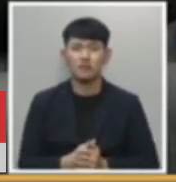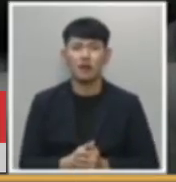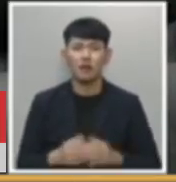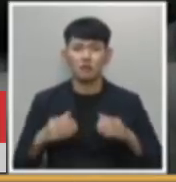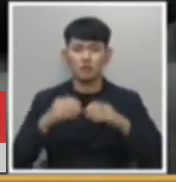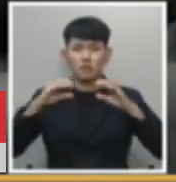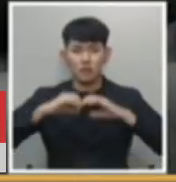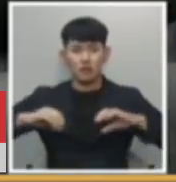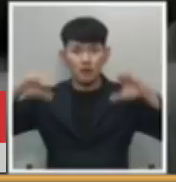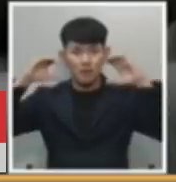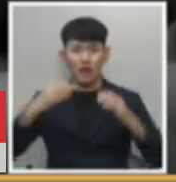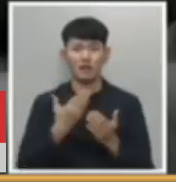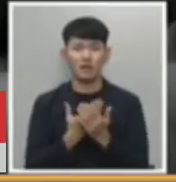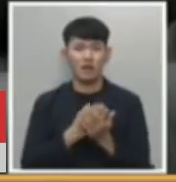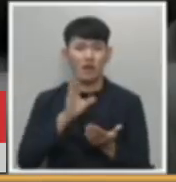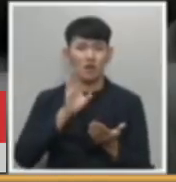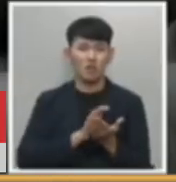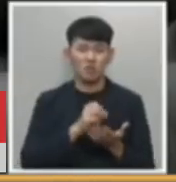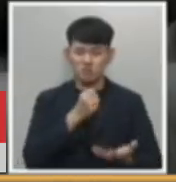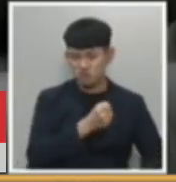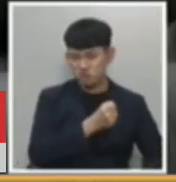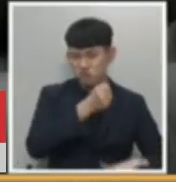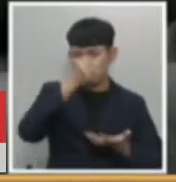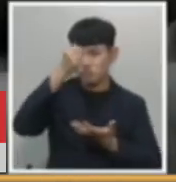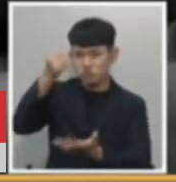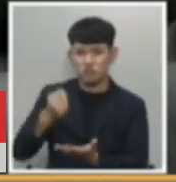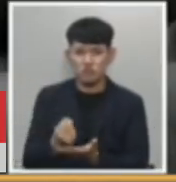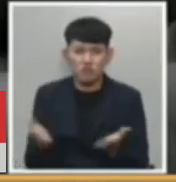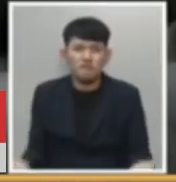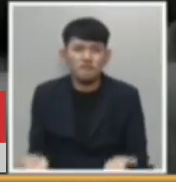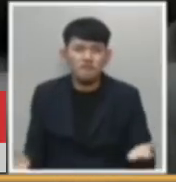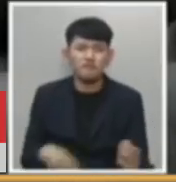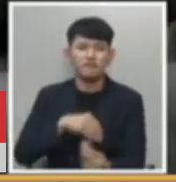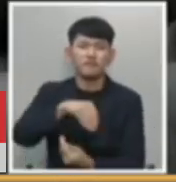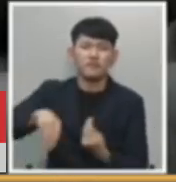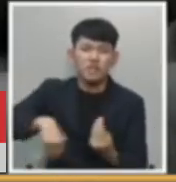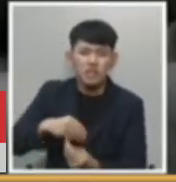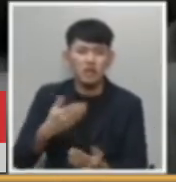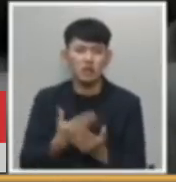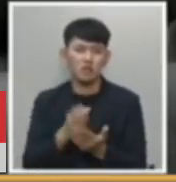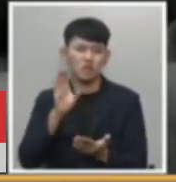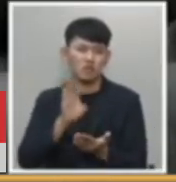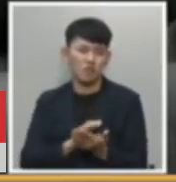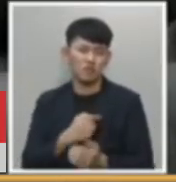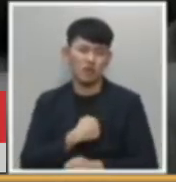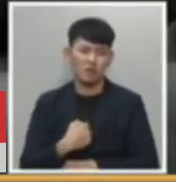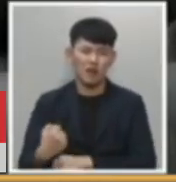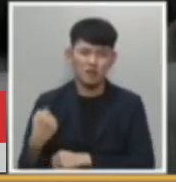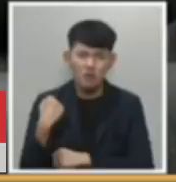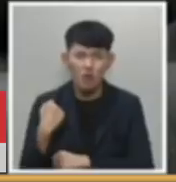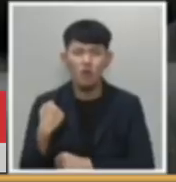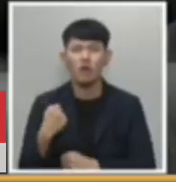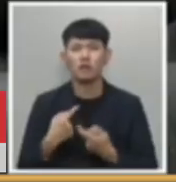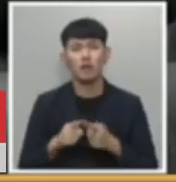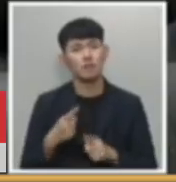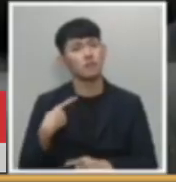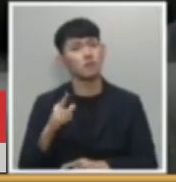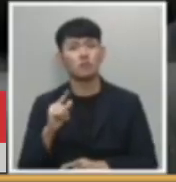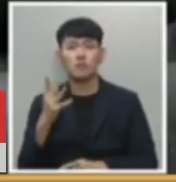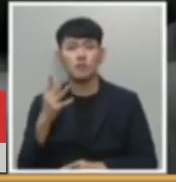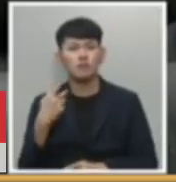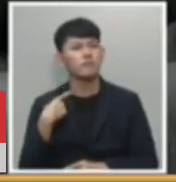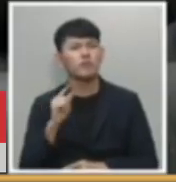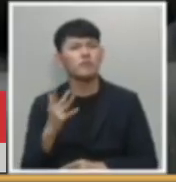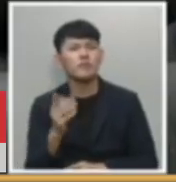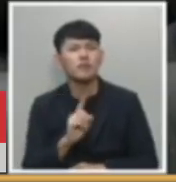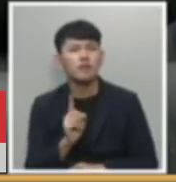าลใช้งบประมาณไปมหาศาลในการกระตุ้นเศรษฐกิจใช้งานงบประมาณด้านความมั่นคงแต่มันไม่เกิดผลครับมันไม่เกิดผลยังไงครับท่าน